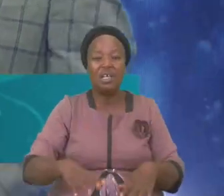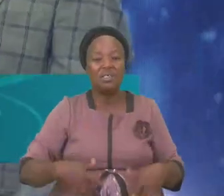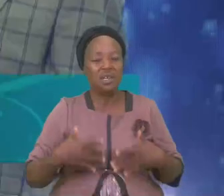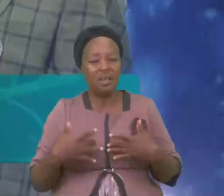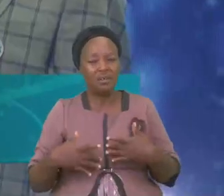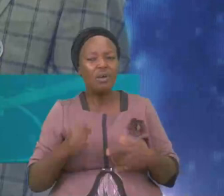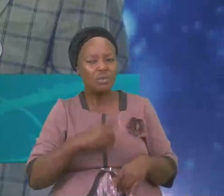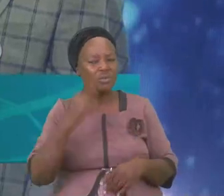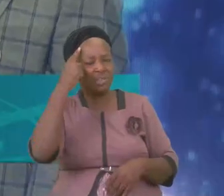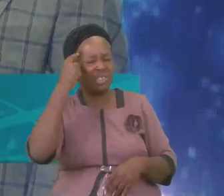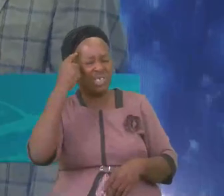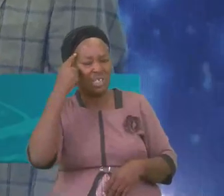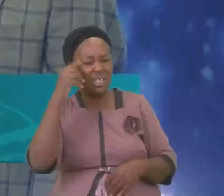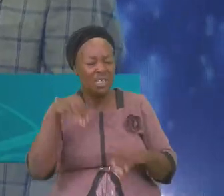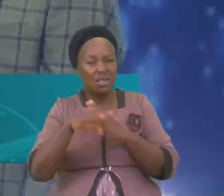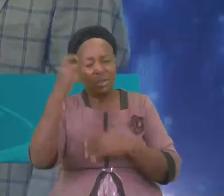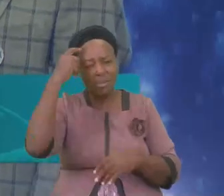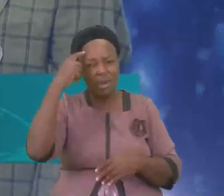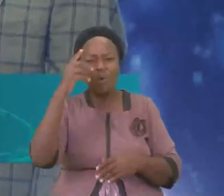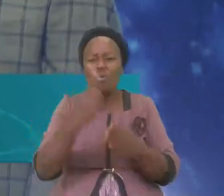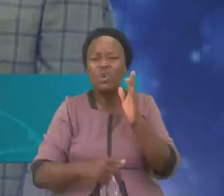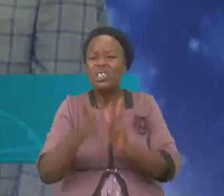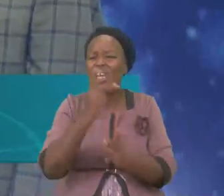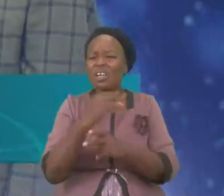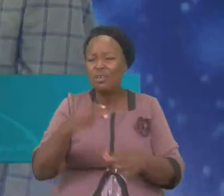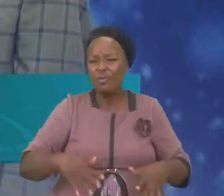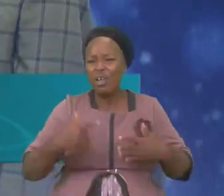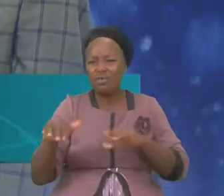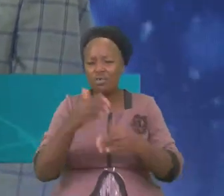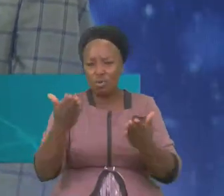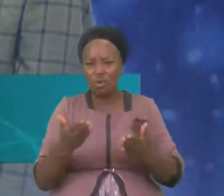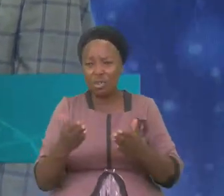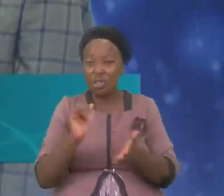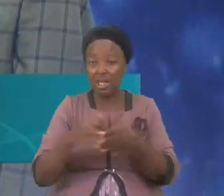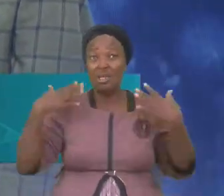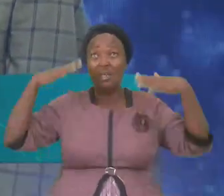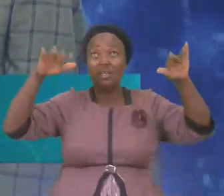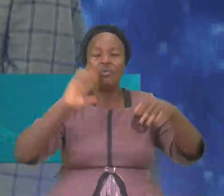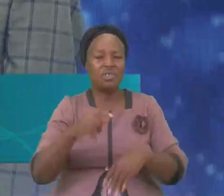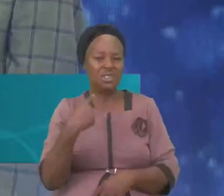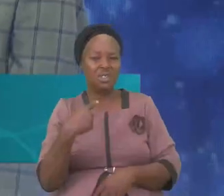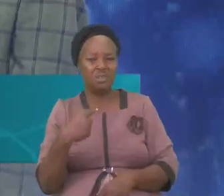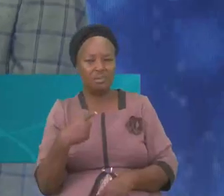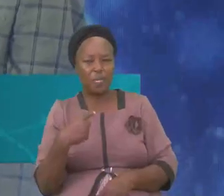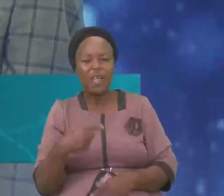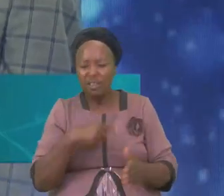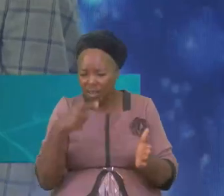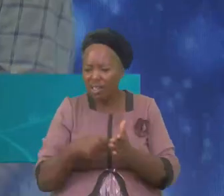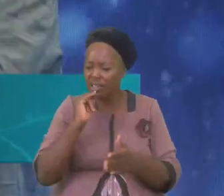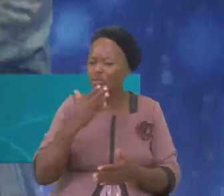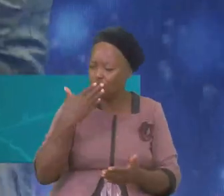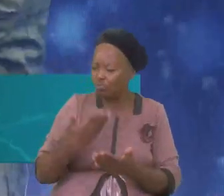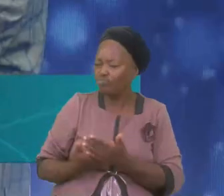L'appel divin à une vie plus élevée et radieuse. Je veux que tu te représentes dans ton esprit. Quel type de vie veux-tu? Pour que les gens disent, oh, ça c'est